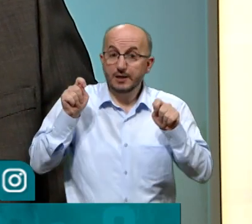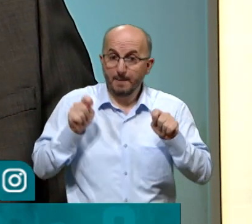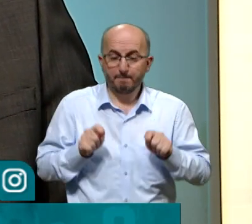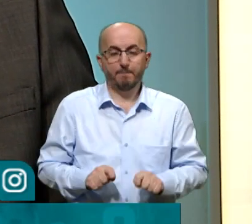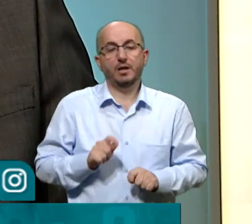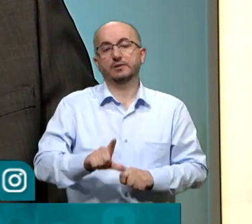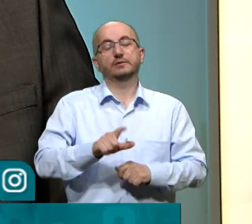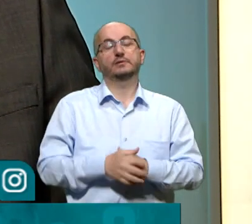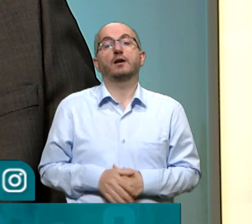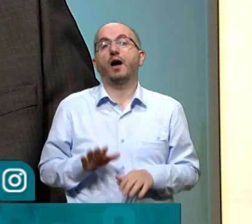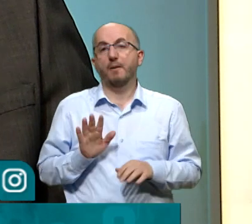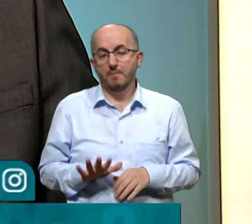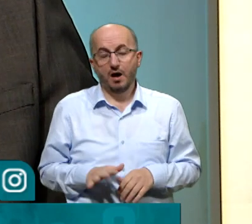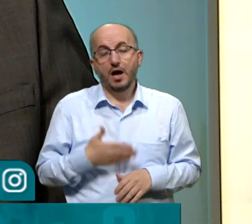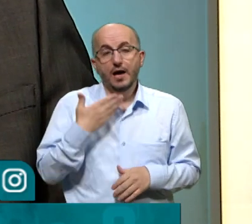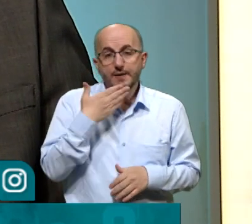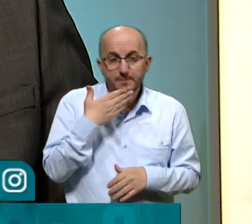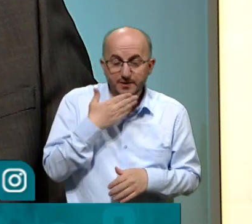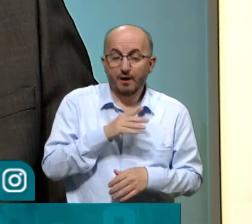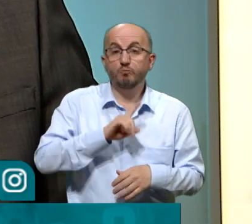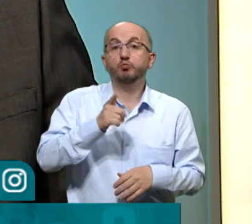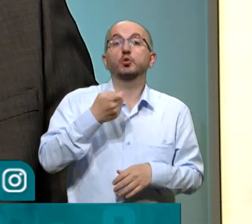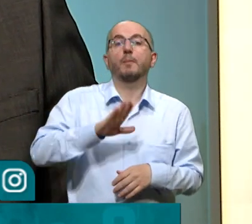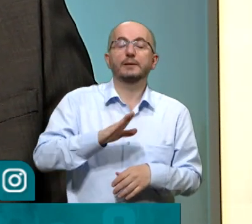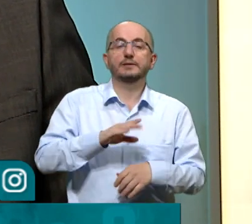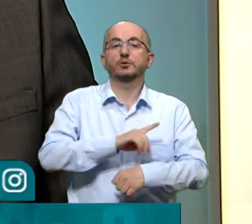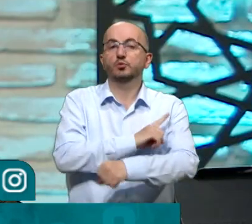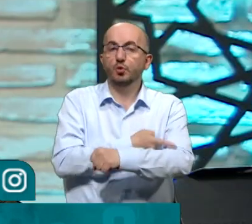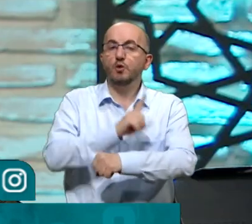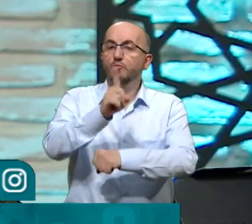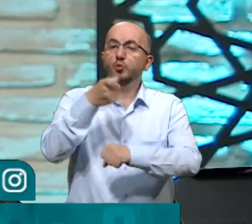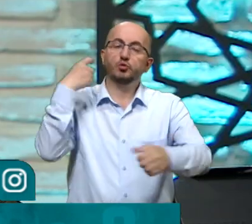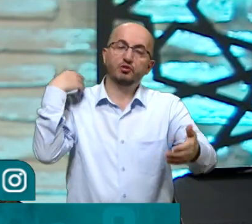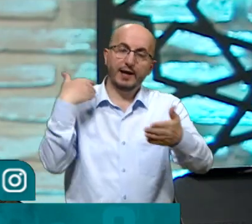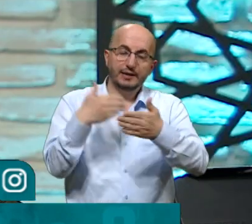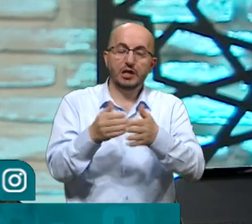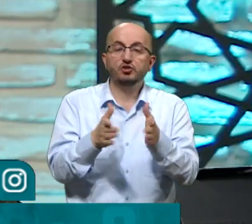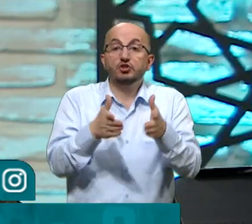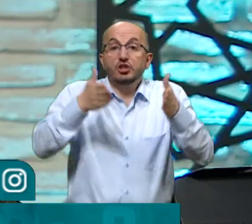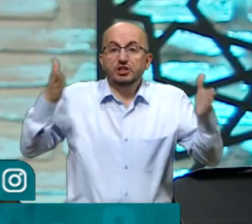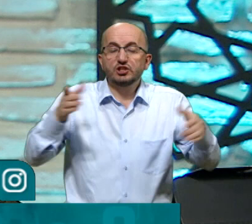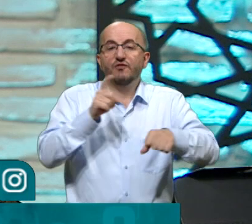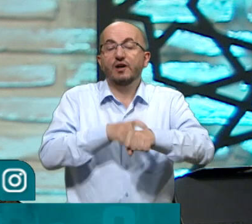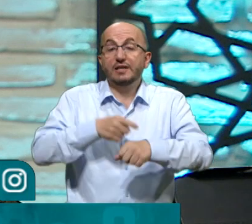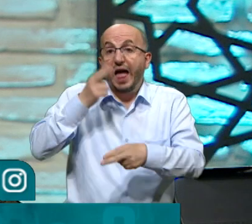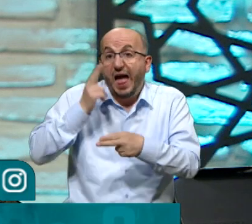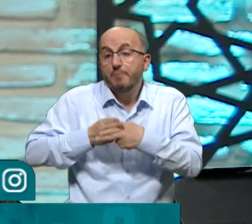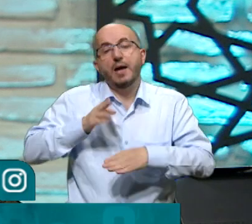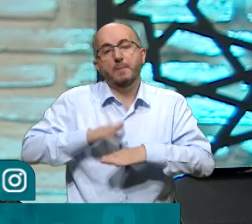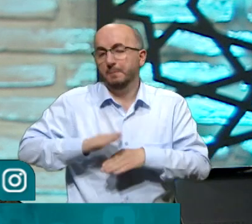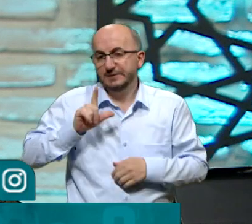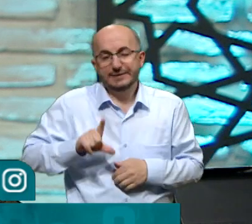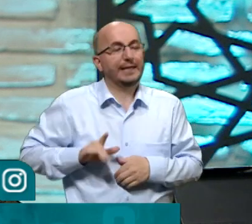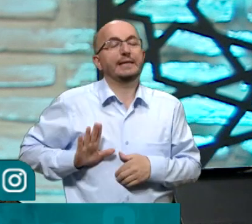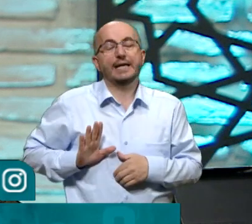getirmelidir Ama imkan bulamadıysan imkan buluncaya kadar geniş vakittir adaklar hemen yerine getirilmesi